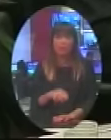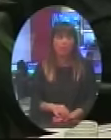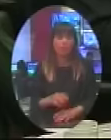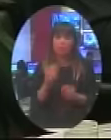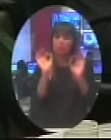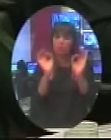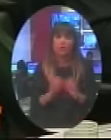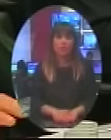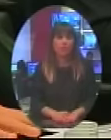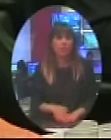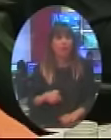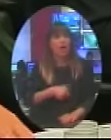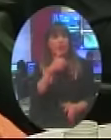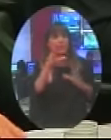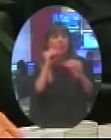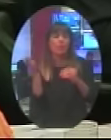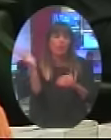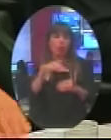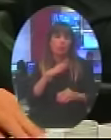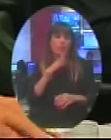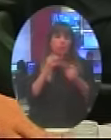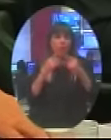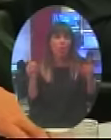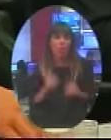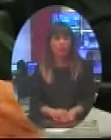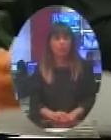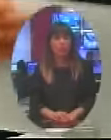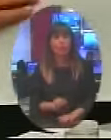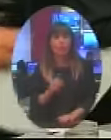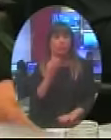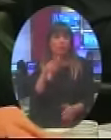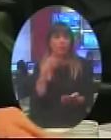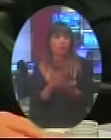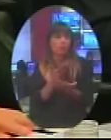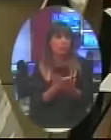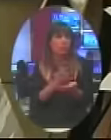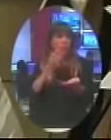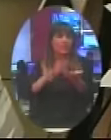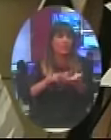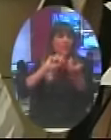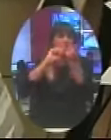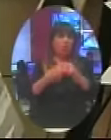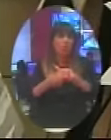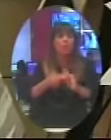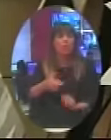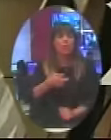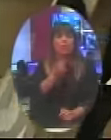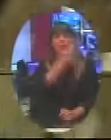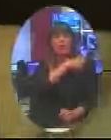בעוד סוגיות רבות שעל הפרק, כשעליו חובת ההוכחה להצדיק את חילופו של יעלון המוערך, בתור